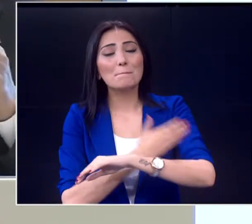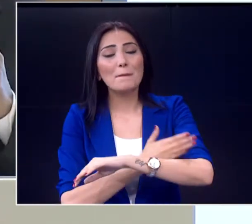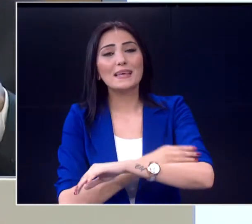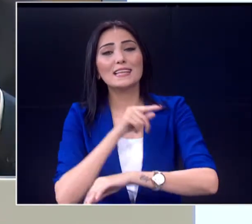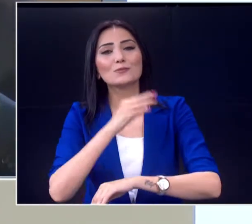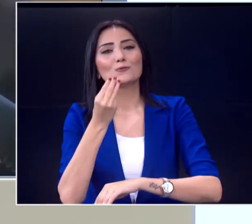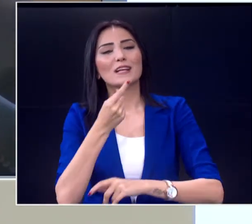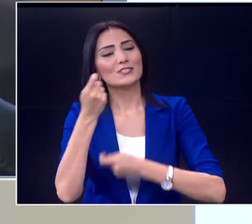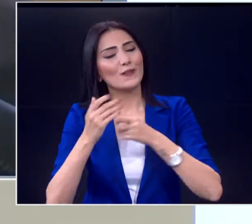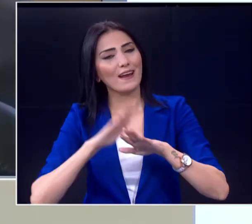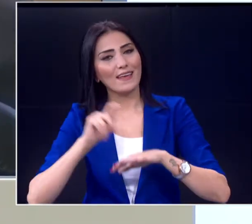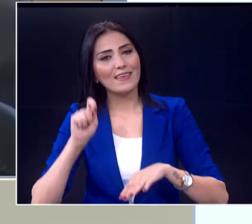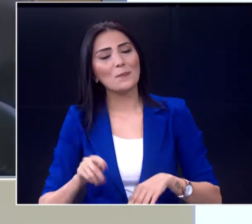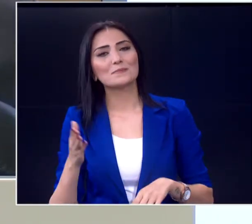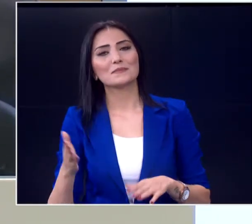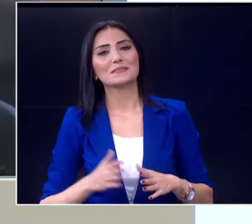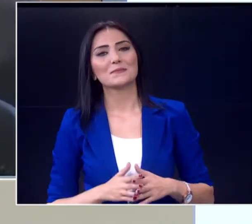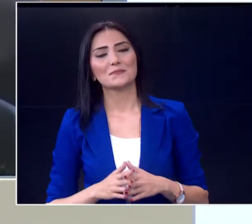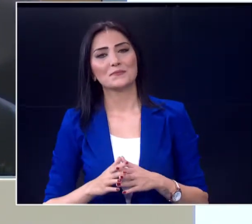işler yaptı.